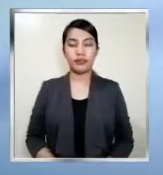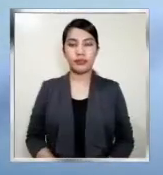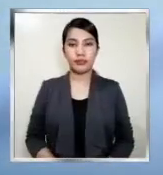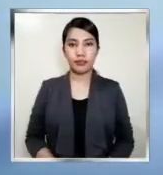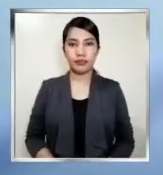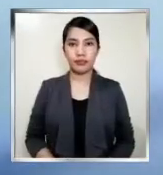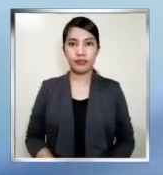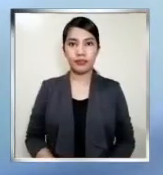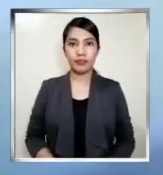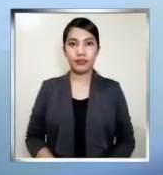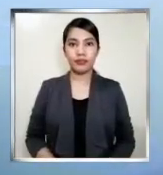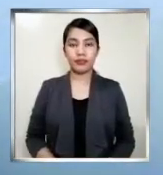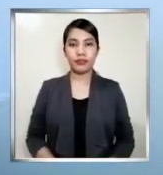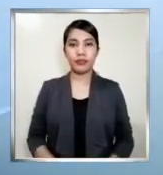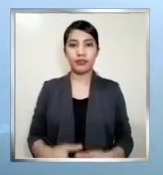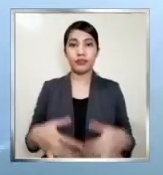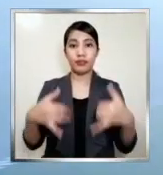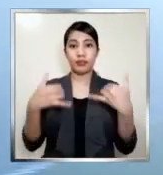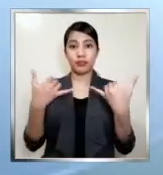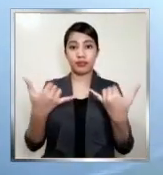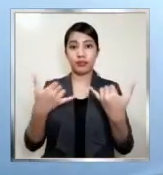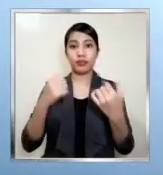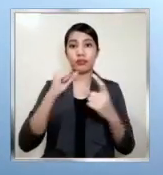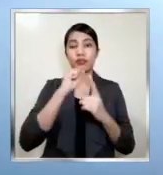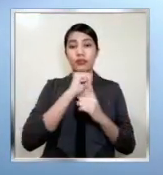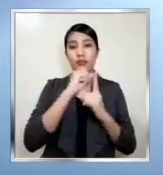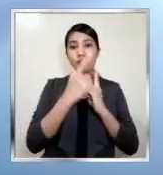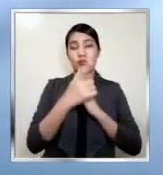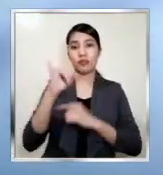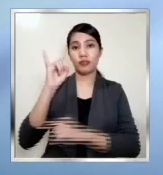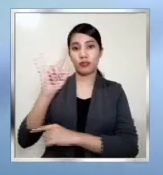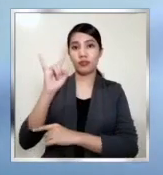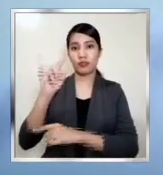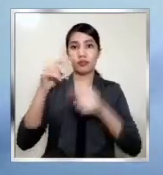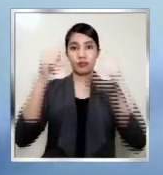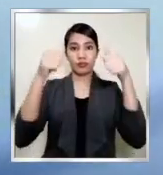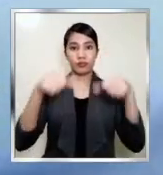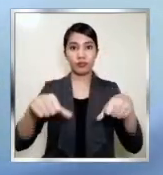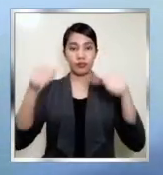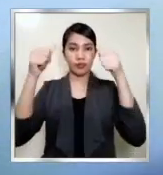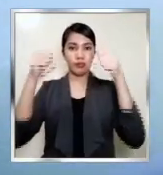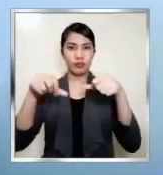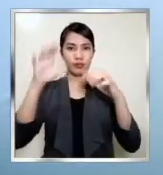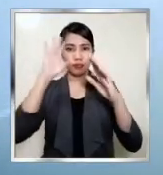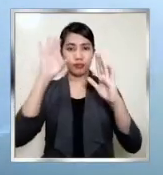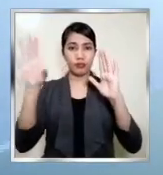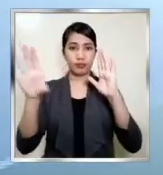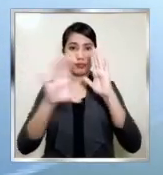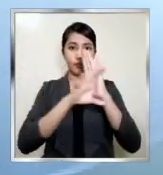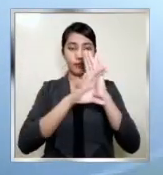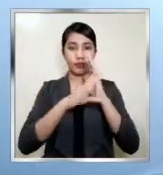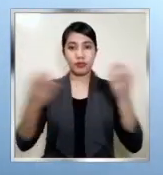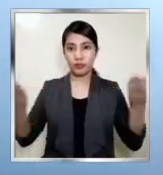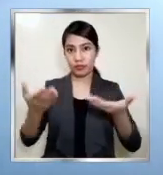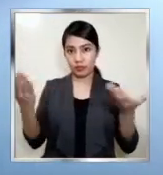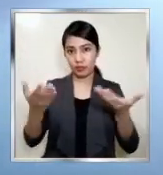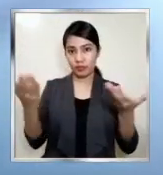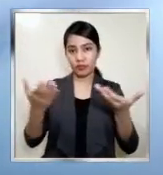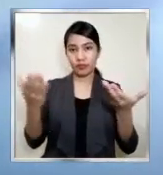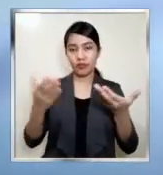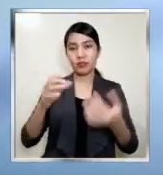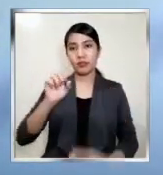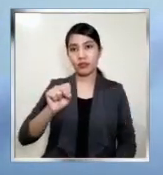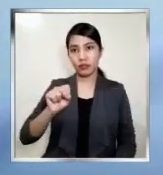Pinagpasa-pasahan sa social media ang mga larawan ni Presidential Spokesman Harry Roque sa Ocean Adventure sa Subic. Tanong ng